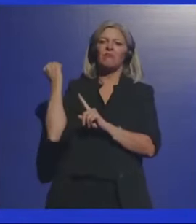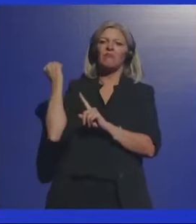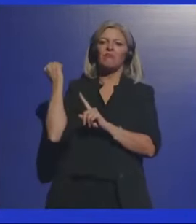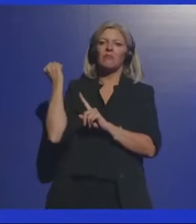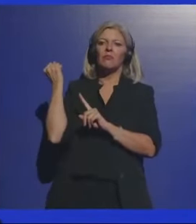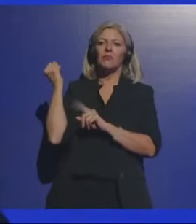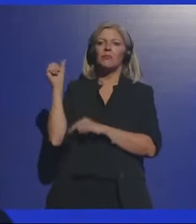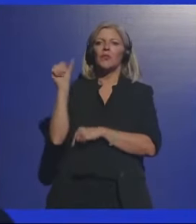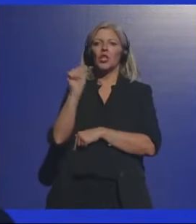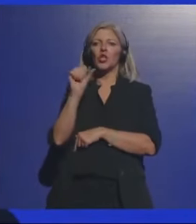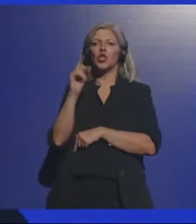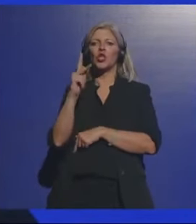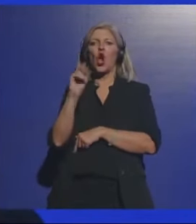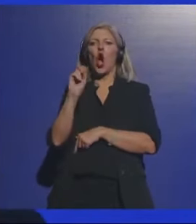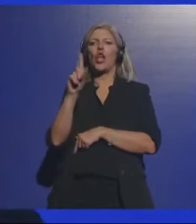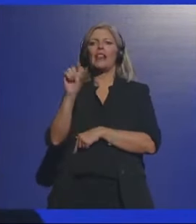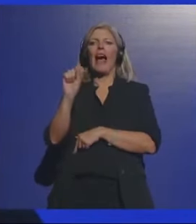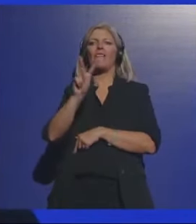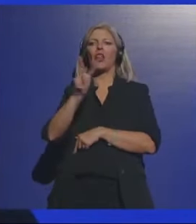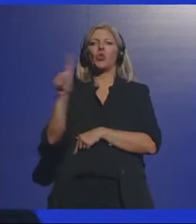Skoda 21